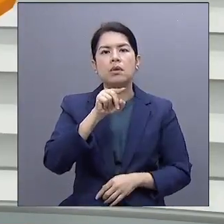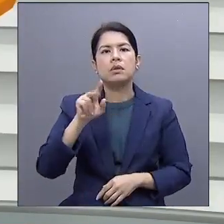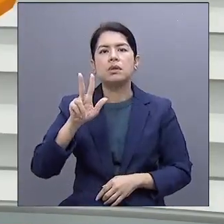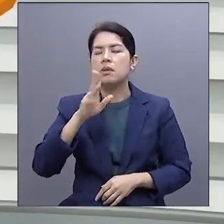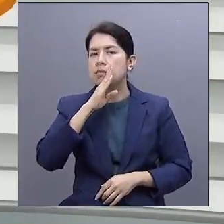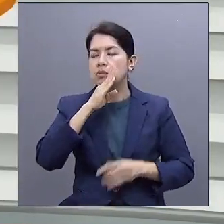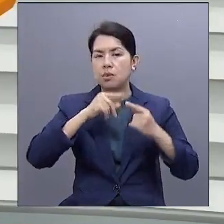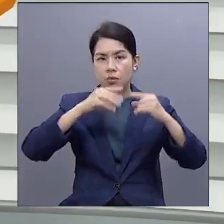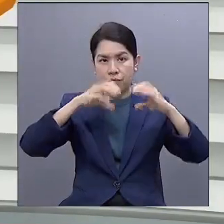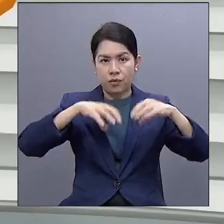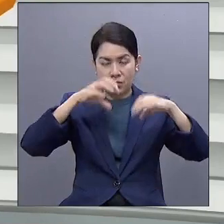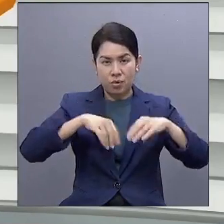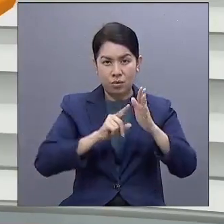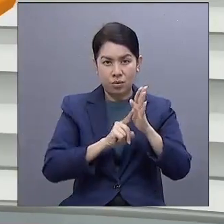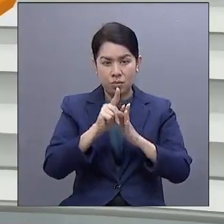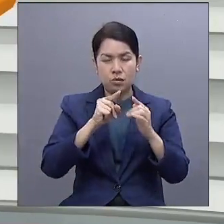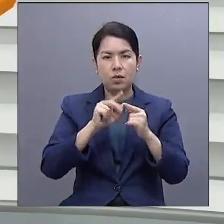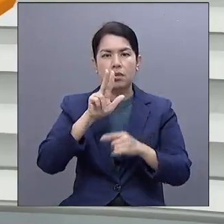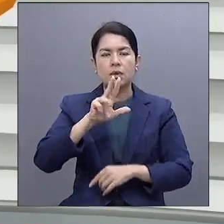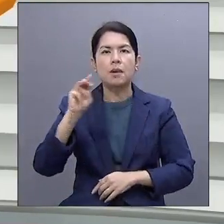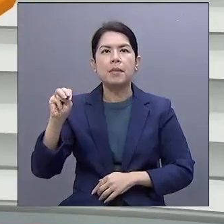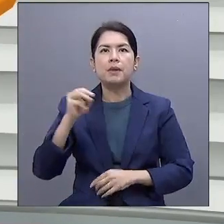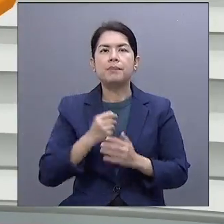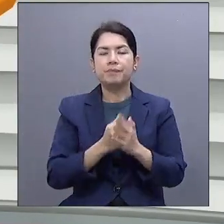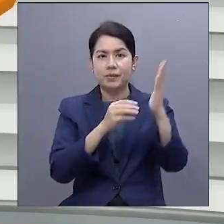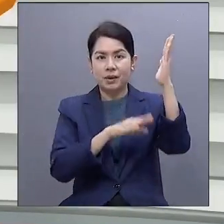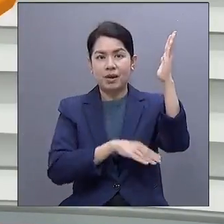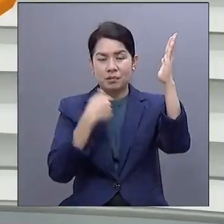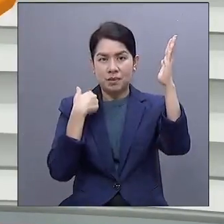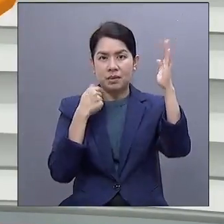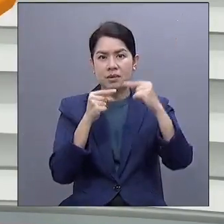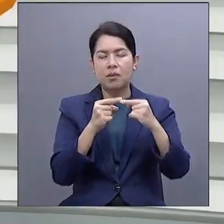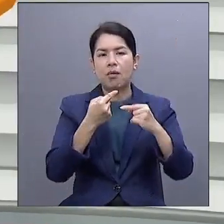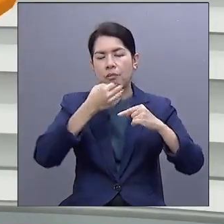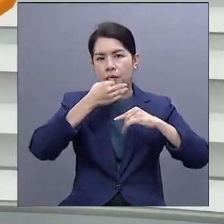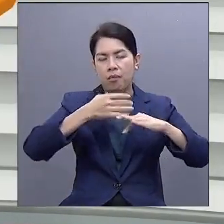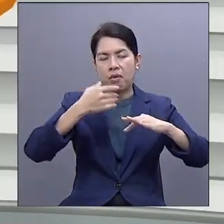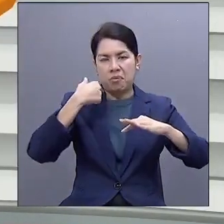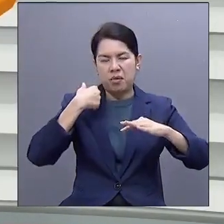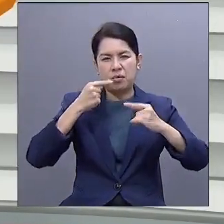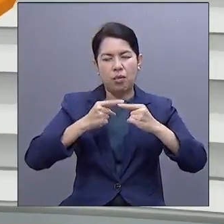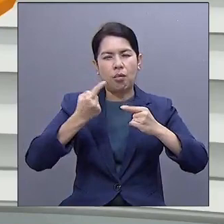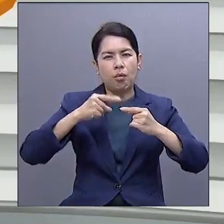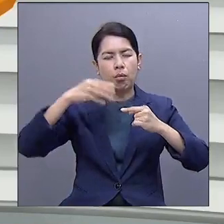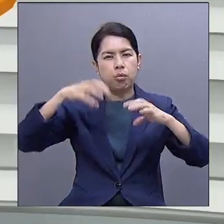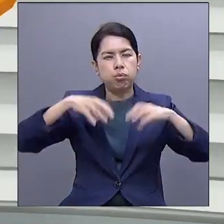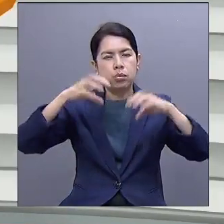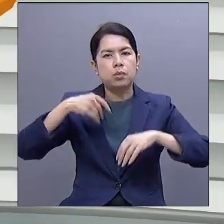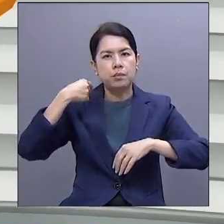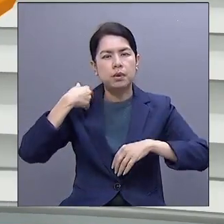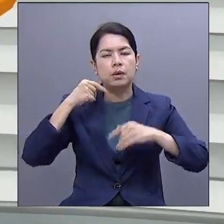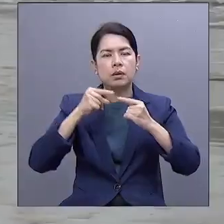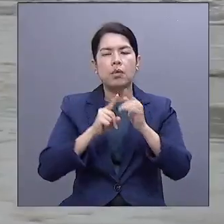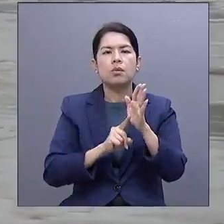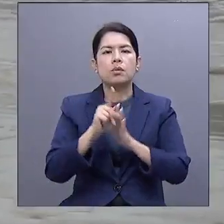องคลื่นสูงมากกว่า3เมตรนะคะในขณะที่บริเวณอ่าวไทยตอนล่างนี้คาดว่าจะมีคลื่นสูงประมาณ2เมตรบริเวณที่มีฝนฟ้าคะนองคลื่นสูงมากกว่า